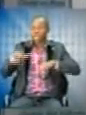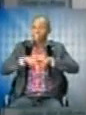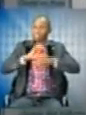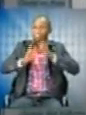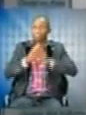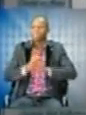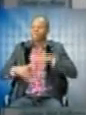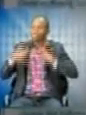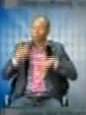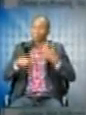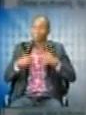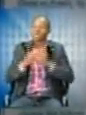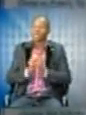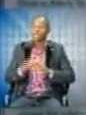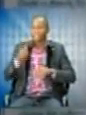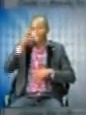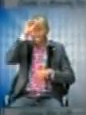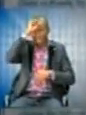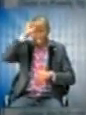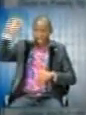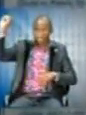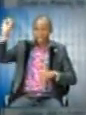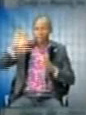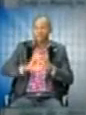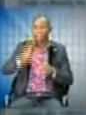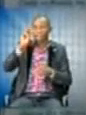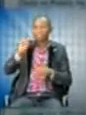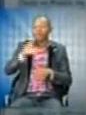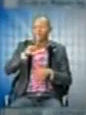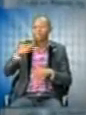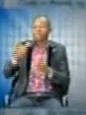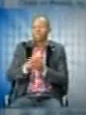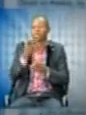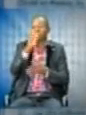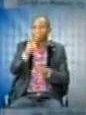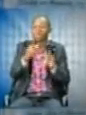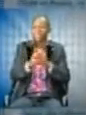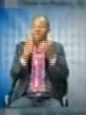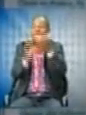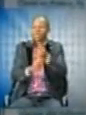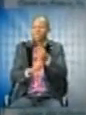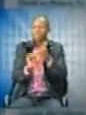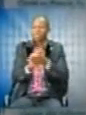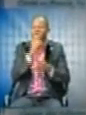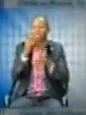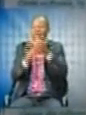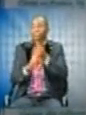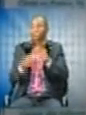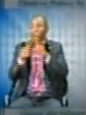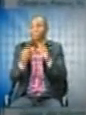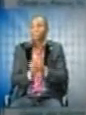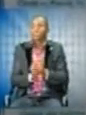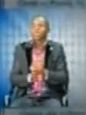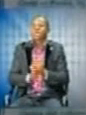rebelles du M23. Étienne Kabila, arrêté en Afrique du Sud, il a été identifié comme le chef du groupe des 19